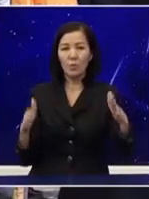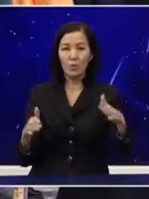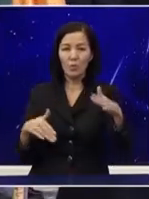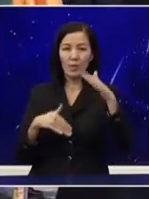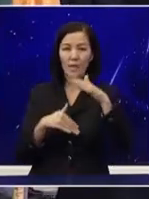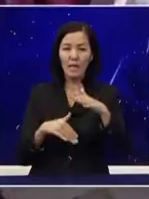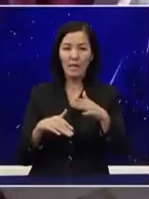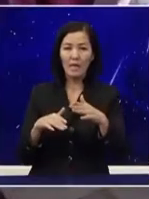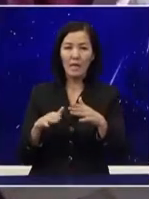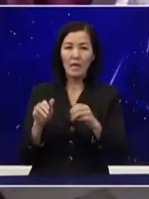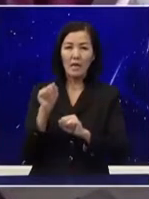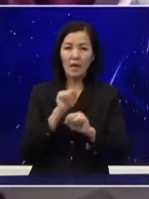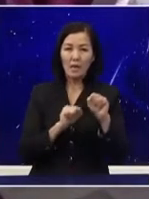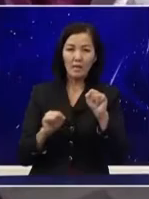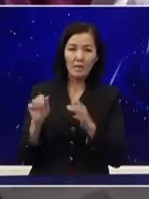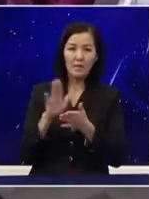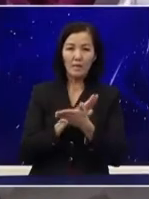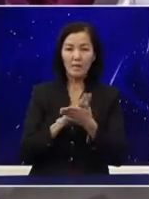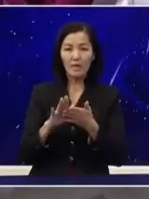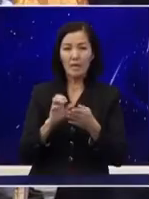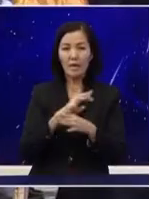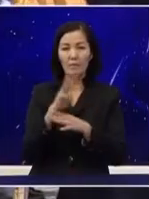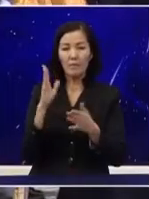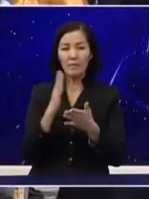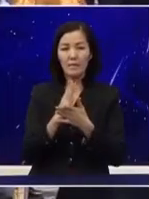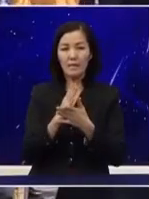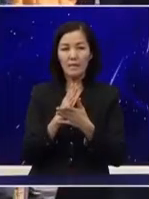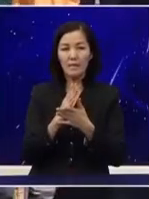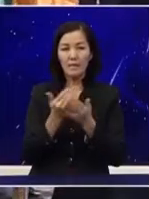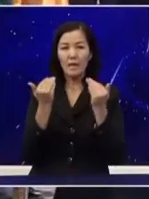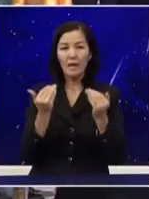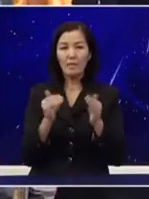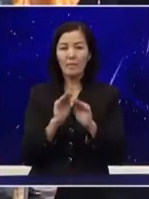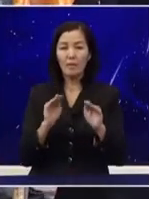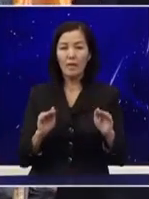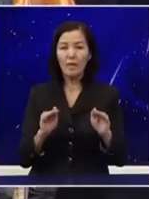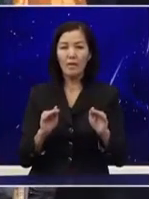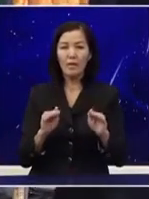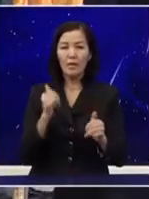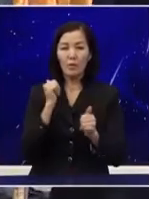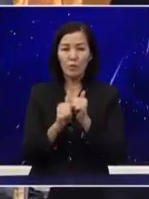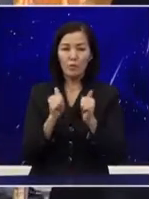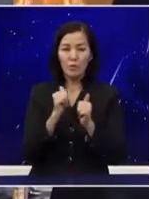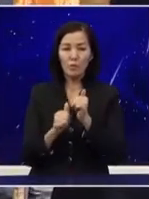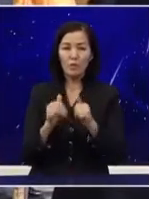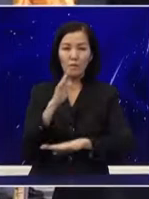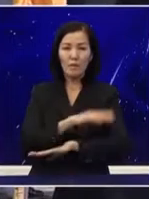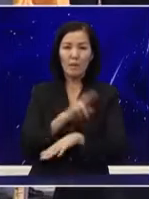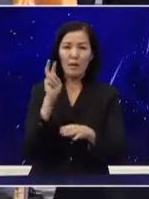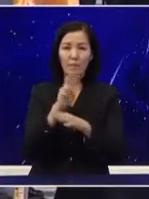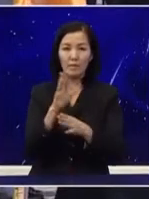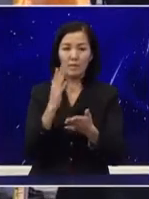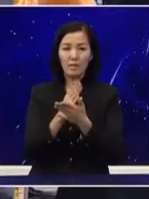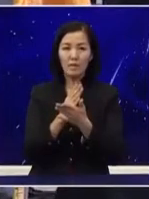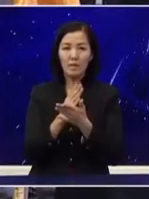антисептиктермен, бактериологиялық лампалармен қамтамасыз етілген. 33 мектебімізде шағын жинақталған мектептерде штаттық режимде сабақ өтіп жатыр. 19 мектебімізде